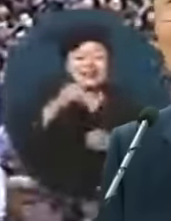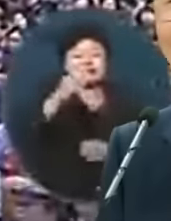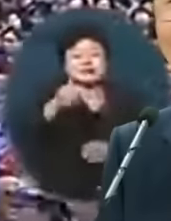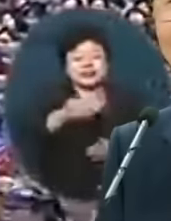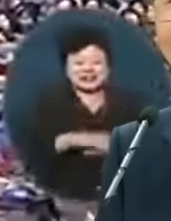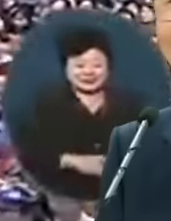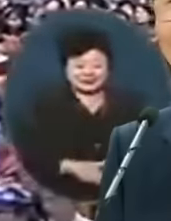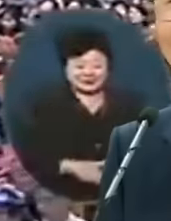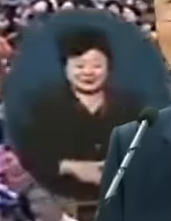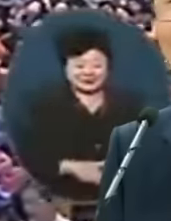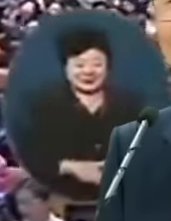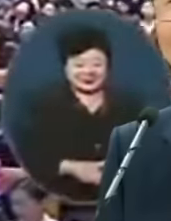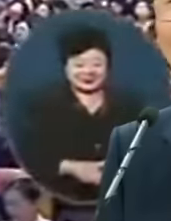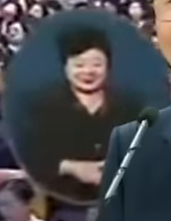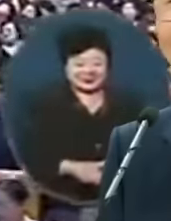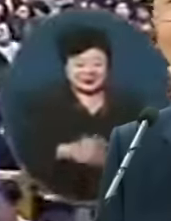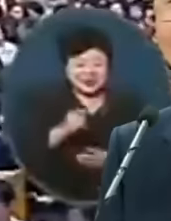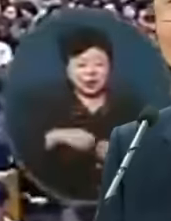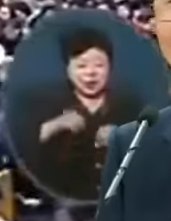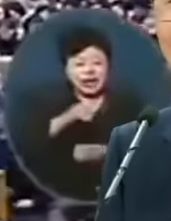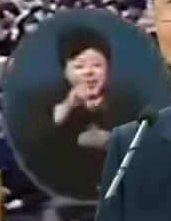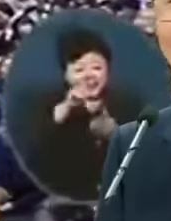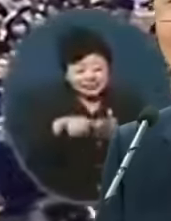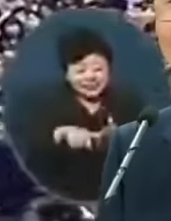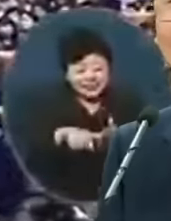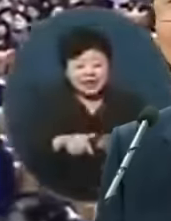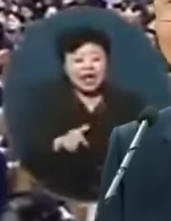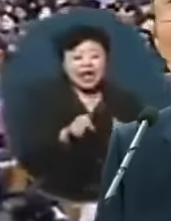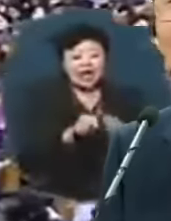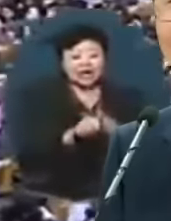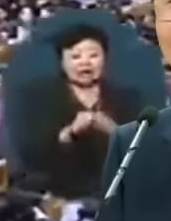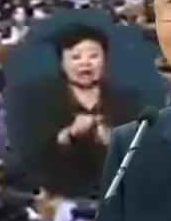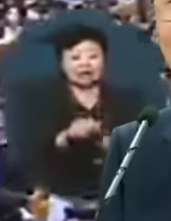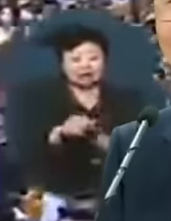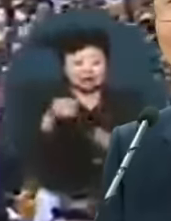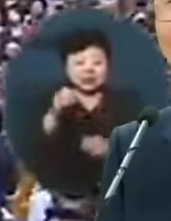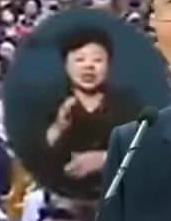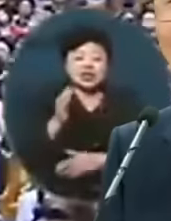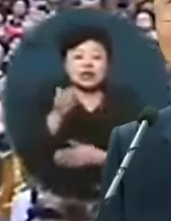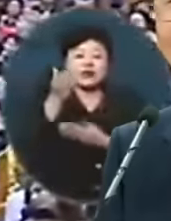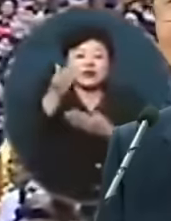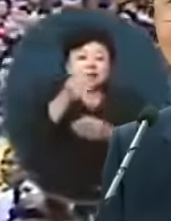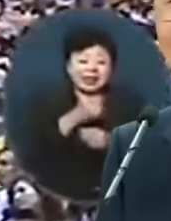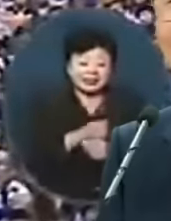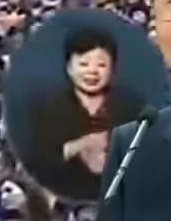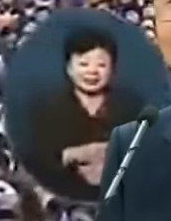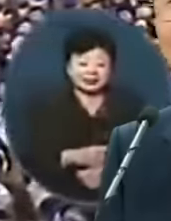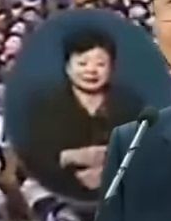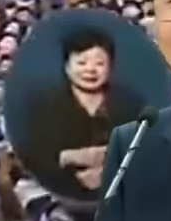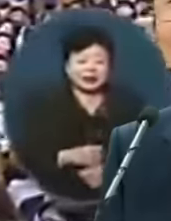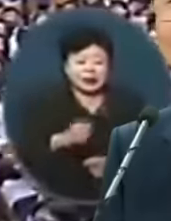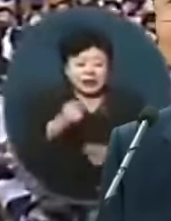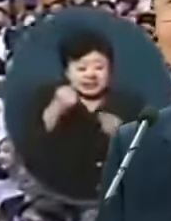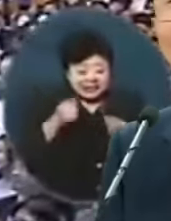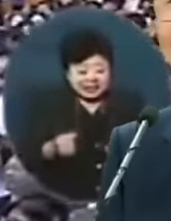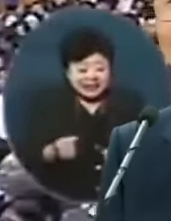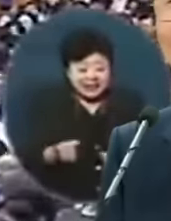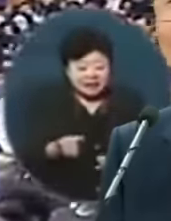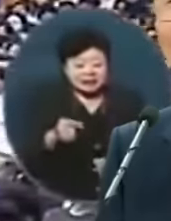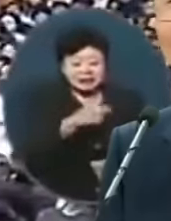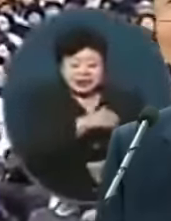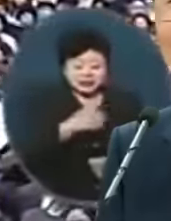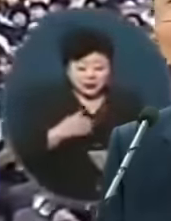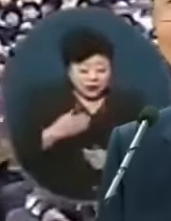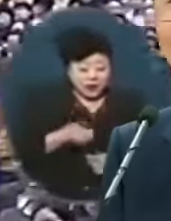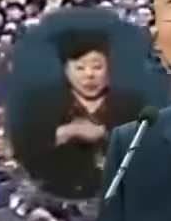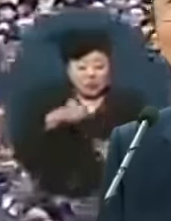응답하리라. 그가 환난 때 내가 그와 함께하여 그를 건지고 영화롭게 하리라. 내가 그를 장수하게 함으로 그로 만족해 하며